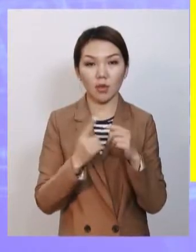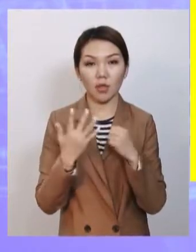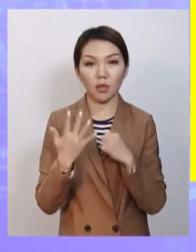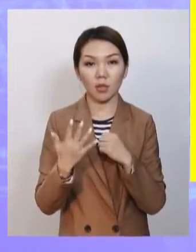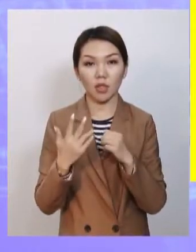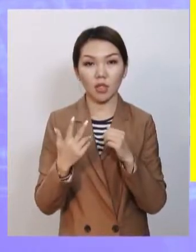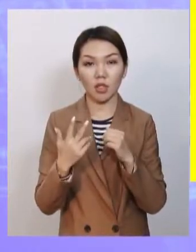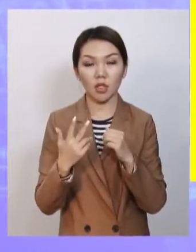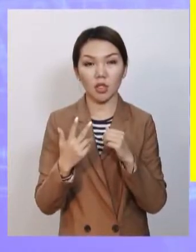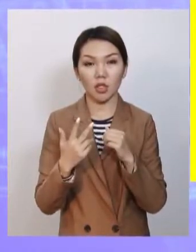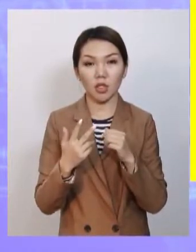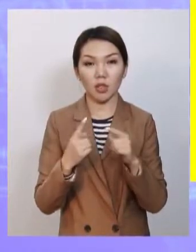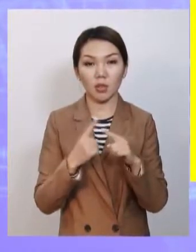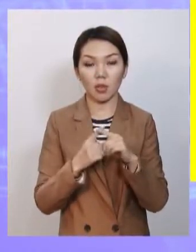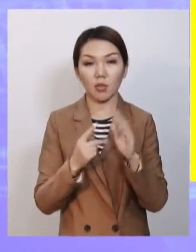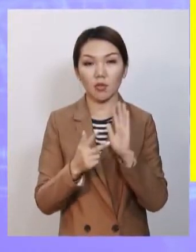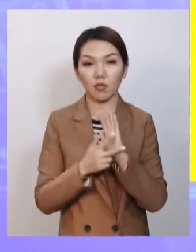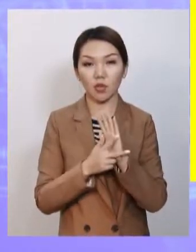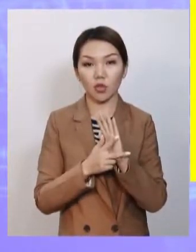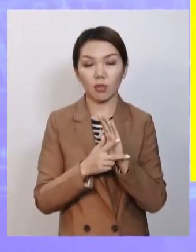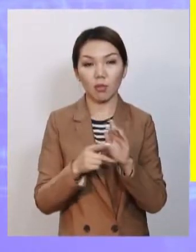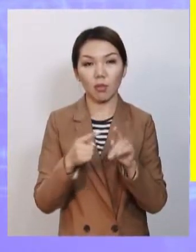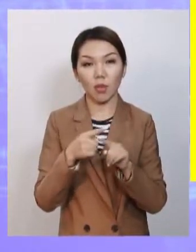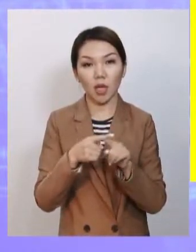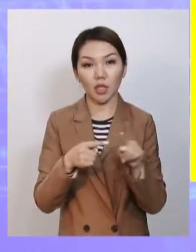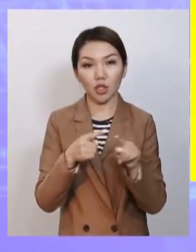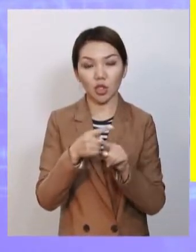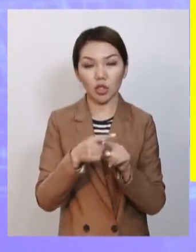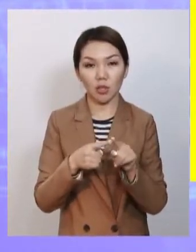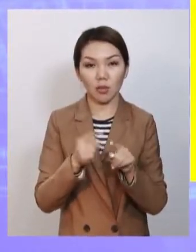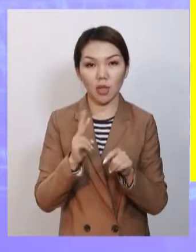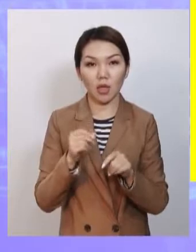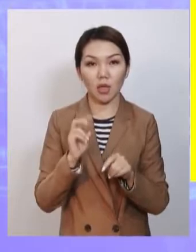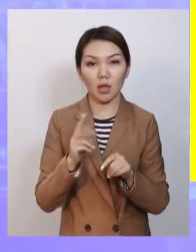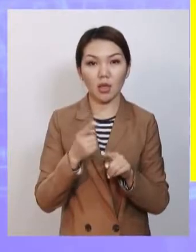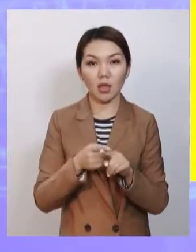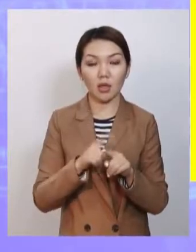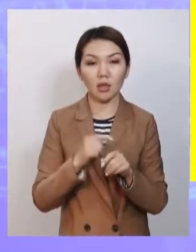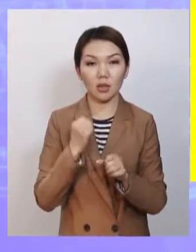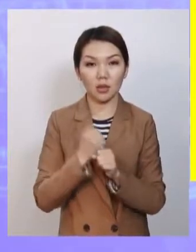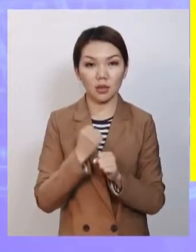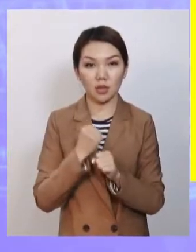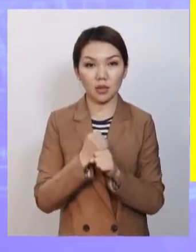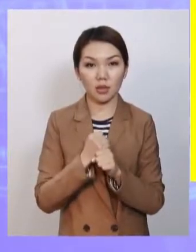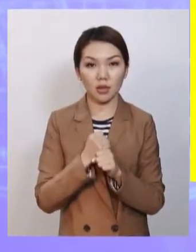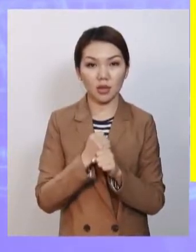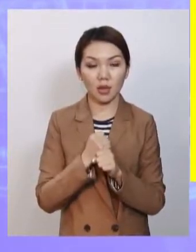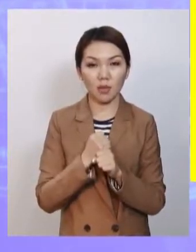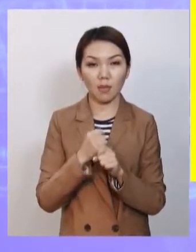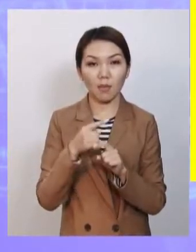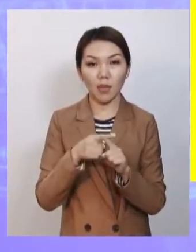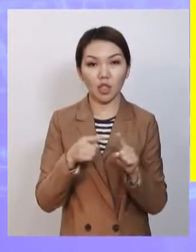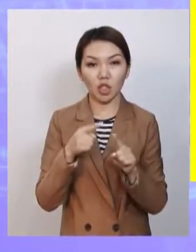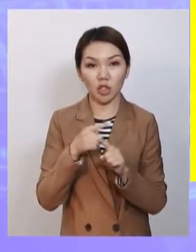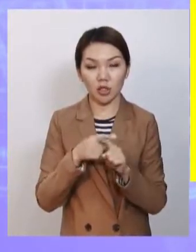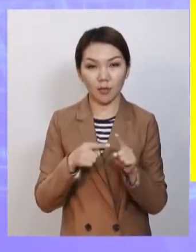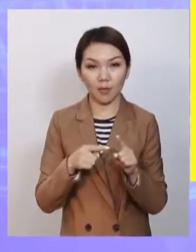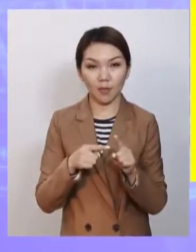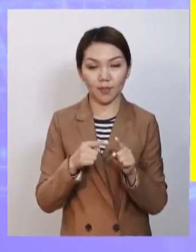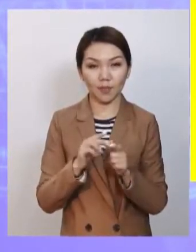8 по частям как же это сделать по частям